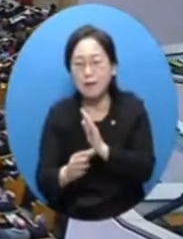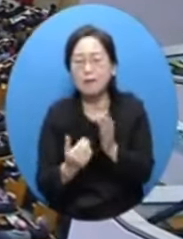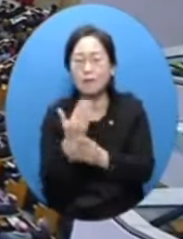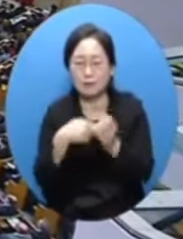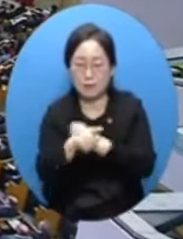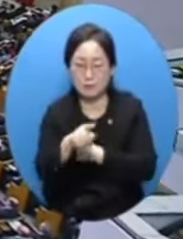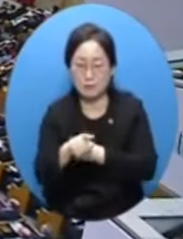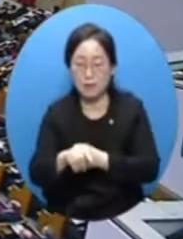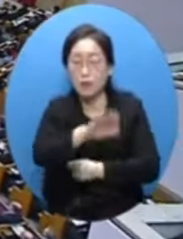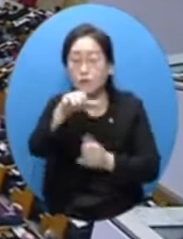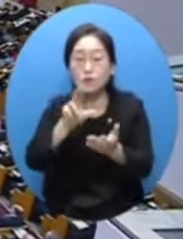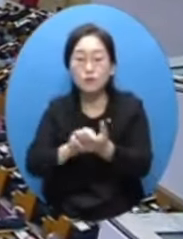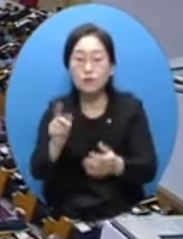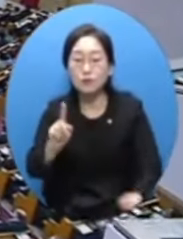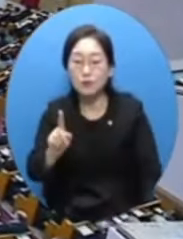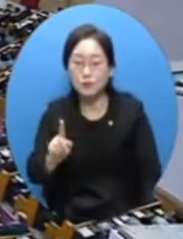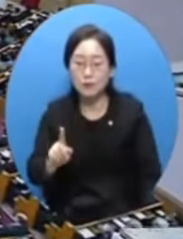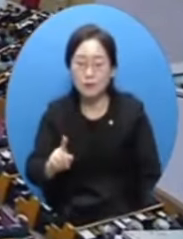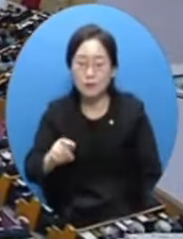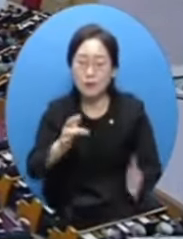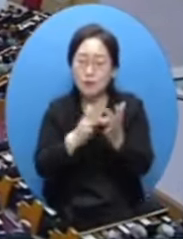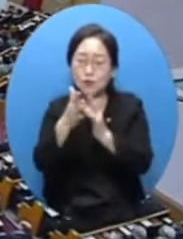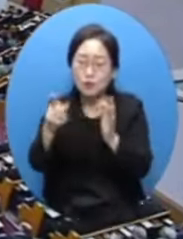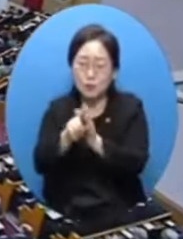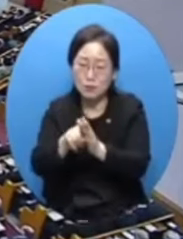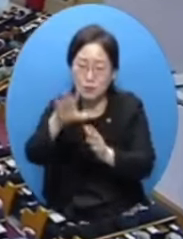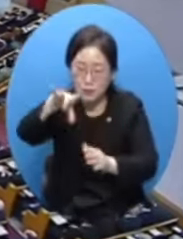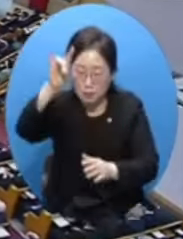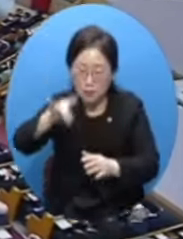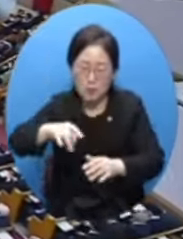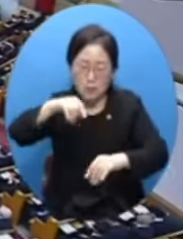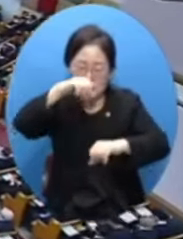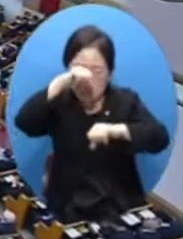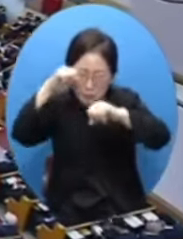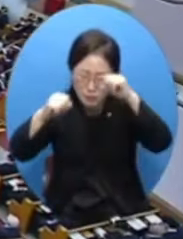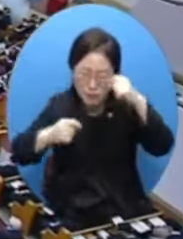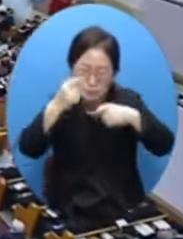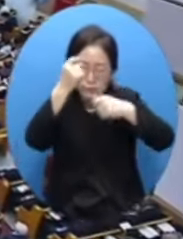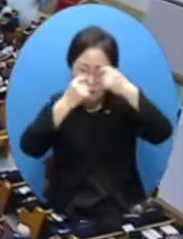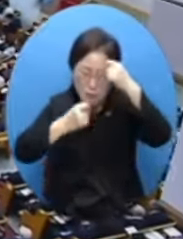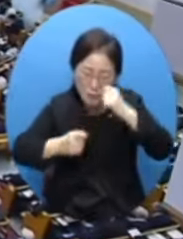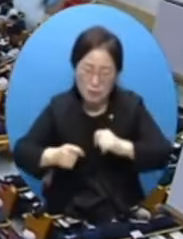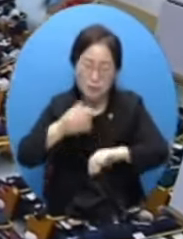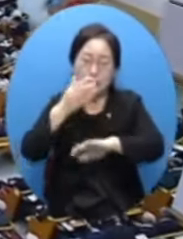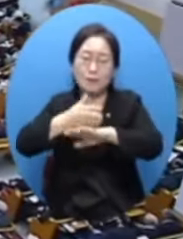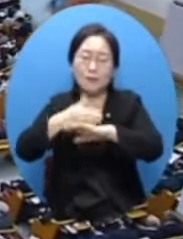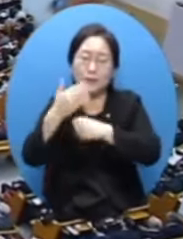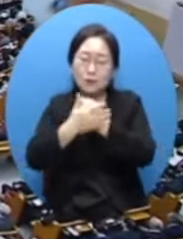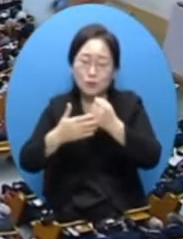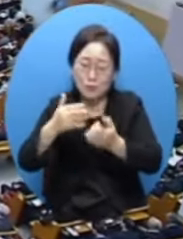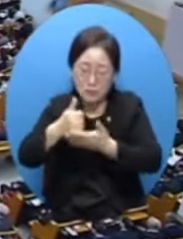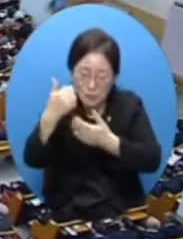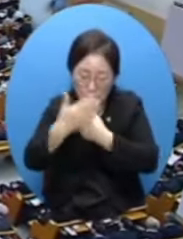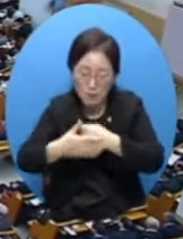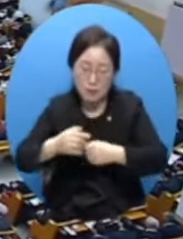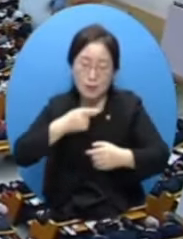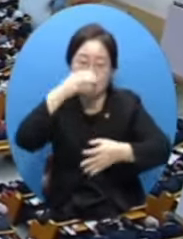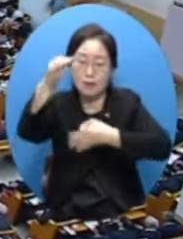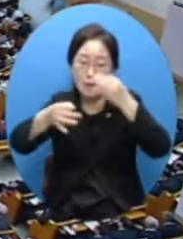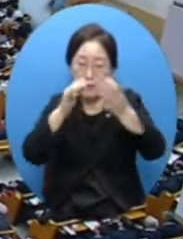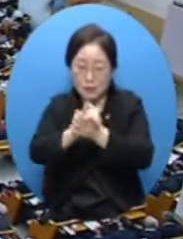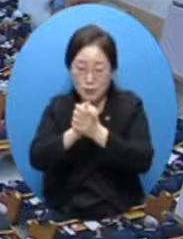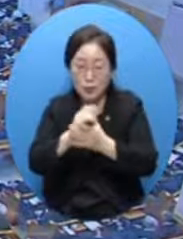우리가 예수 믿을 때 그 눈물 콧물 흘리며 주님 앞에 감사하고 목이 터져라 목이 쉬어가며 부르짖어